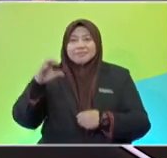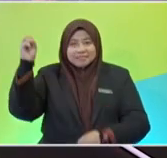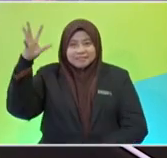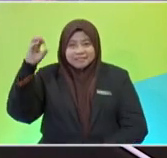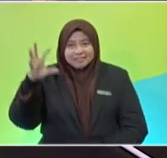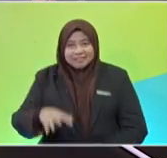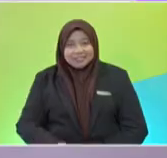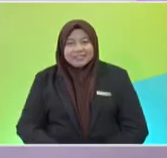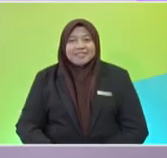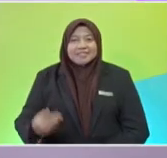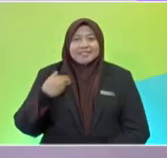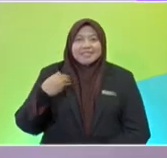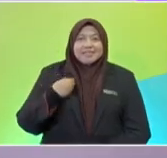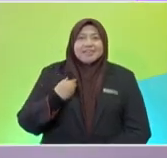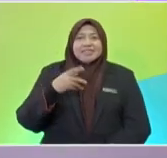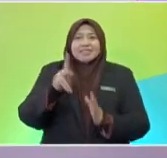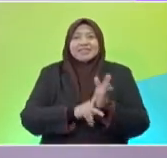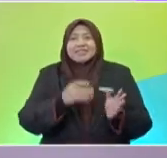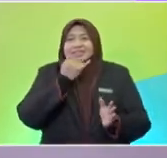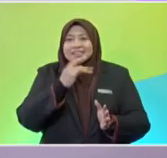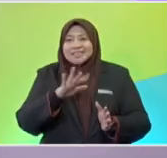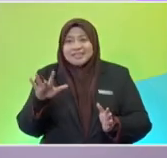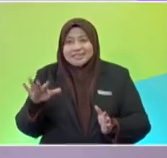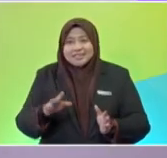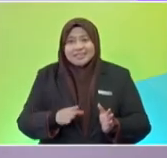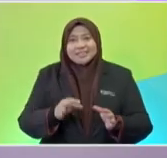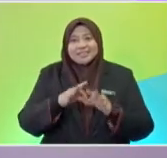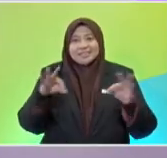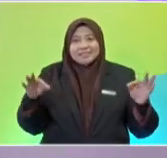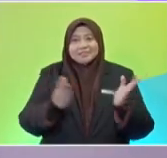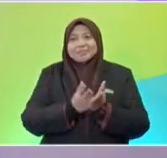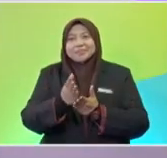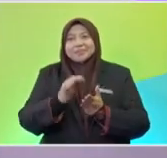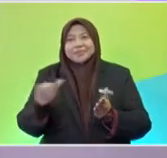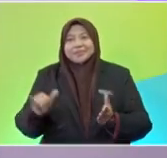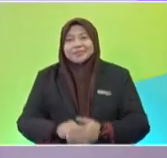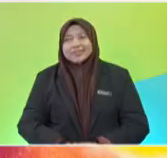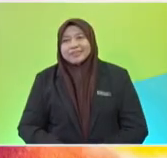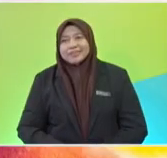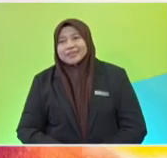kesalahan untuk apatikan ataupun ayat yang seterusnya yang seterusnya